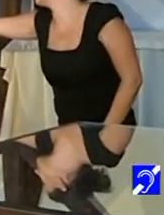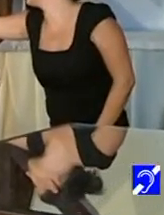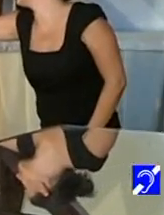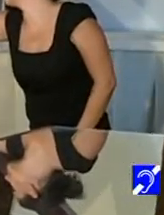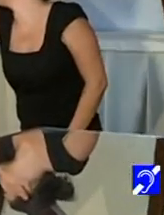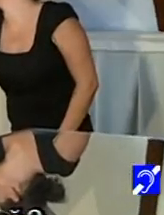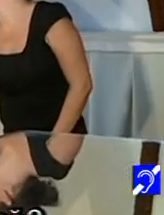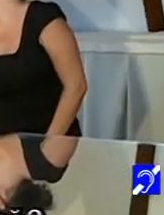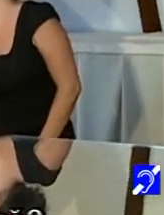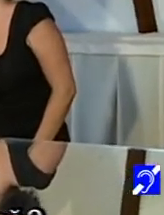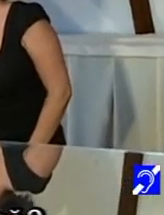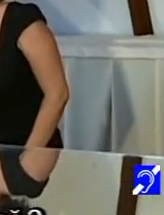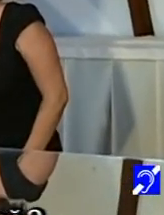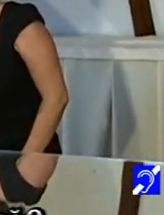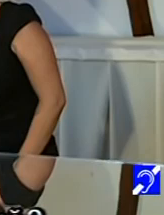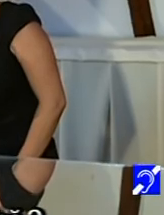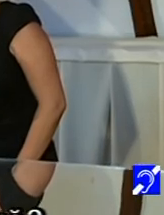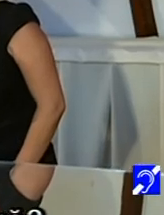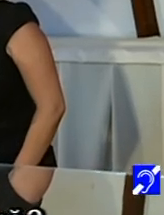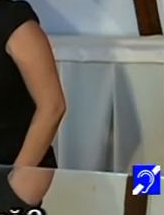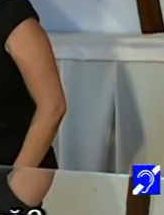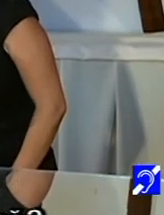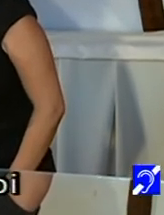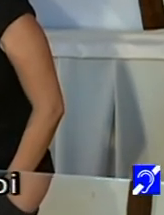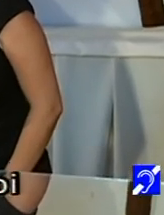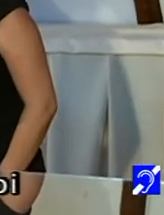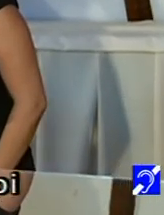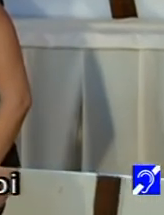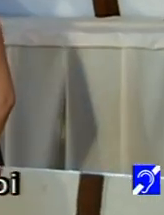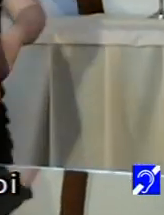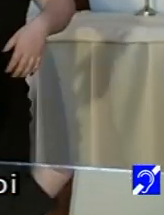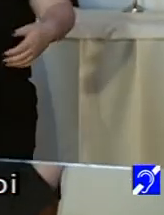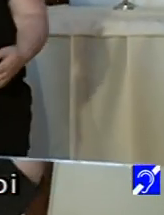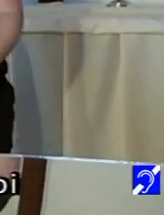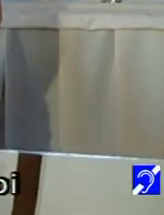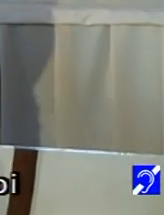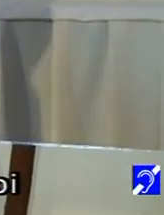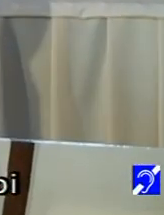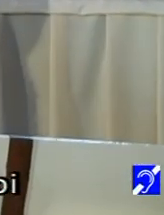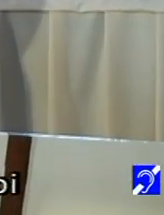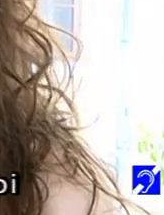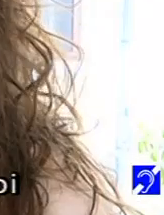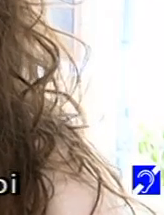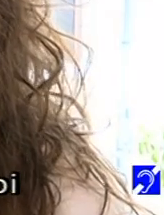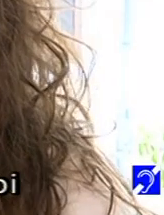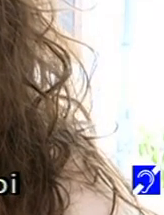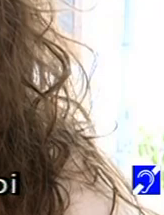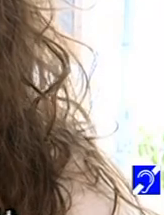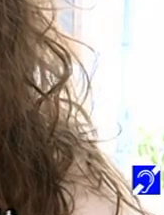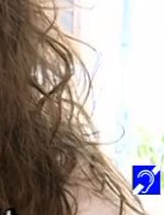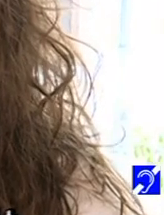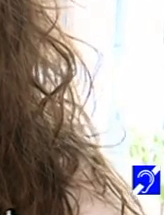Sommerakademie? Wie lange oder wie oft trifft man sich? Jedes dritte Jahr kommen neue Studierende